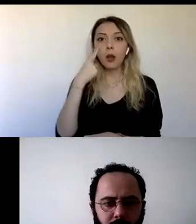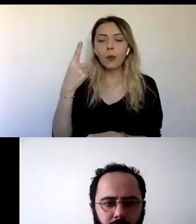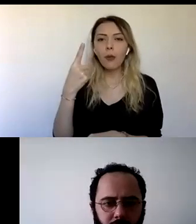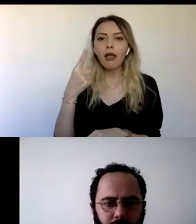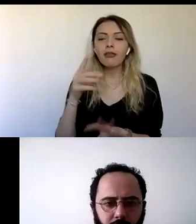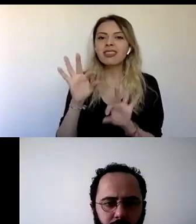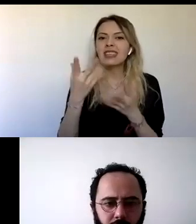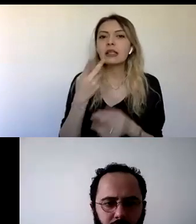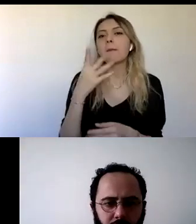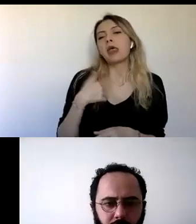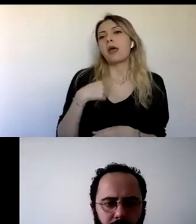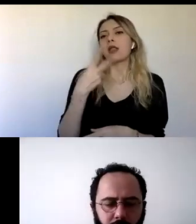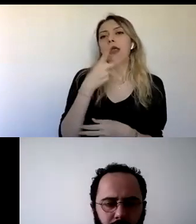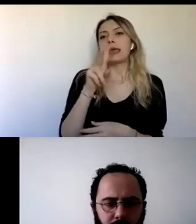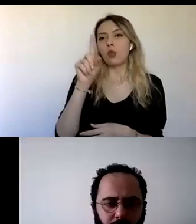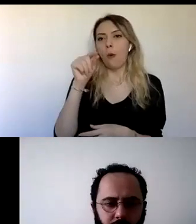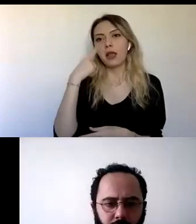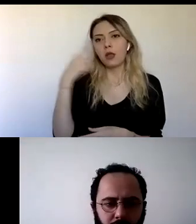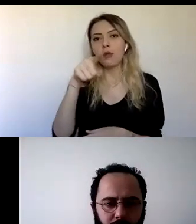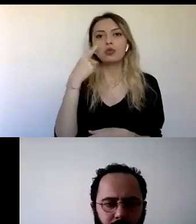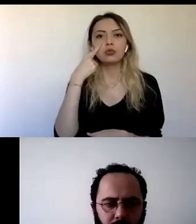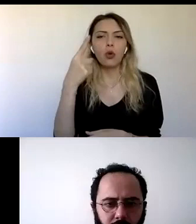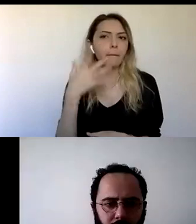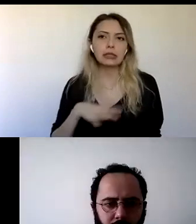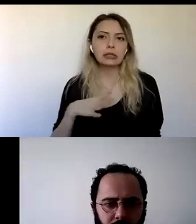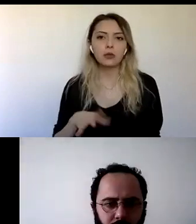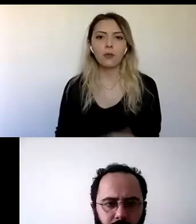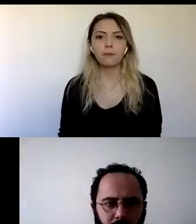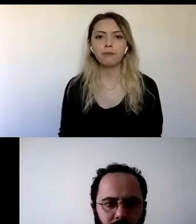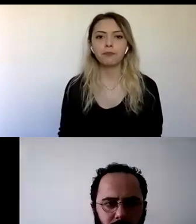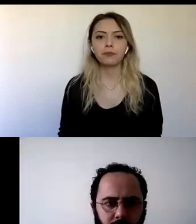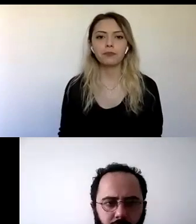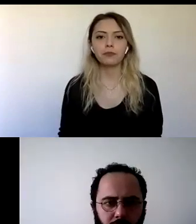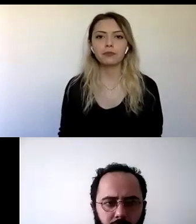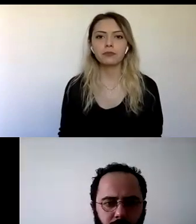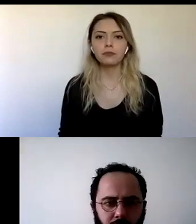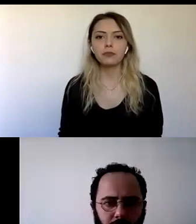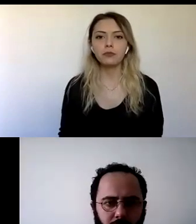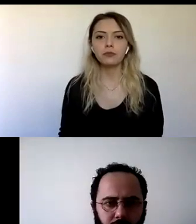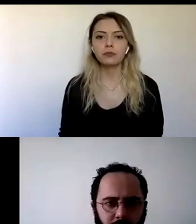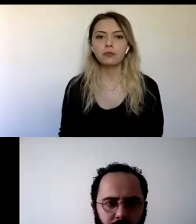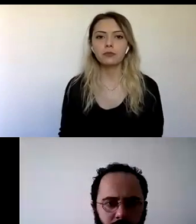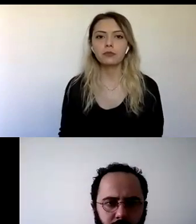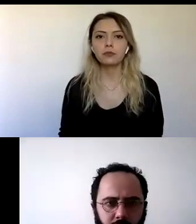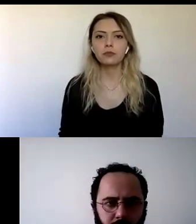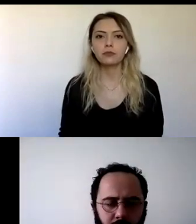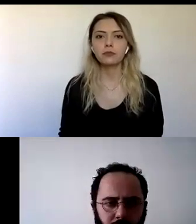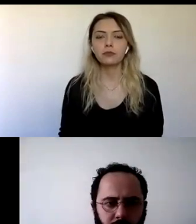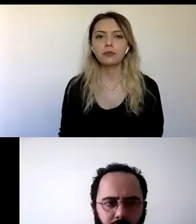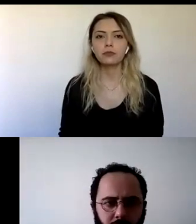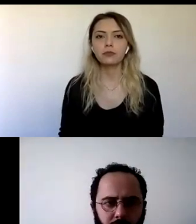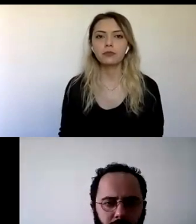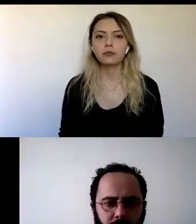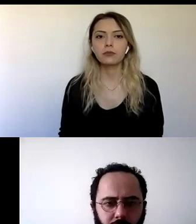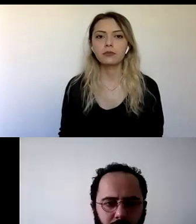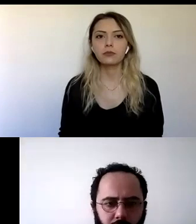istiyorum. Ana sayfasını ya da bir halini. Buraya geldiğim zaman bu web archive siteyi eklediğimde o halini görebiliyorum. Bu aslında